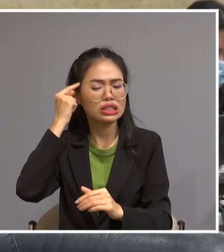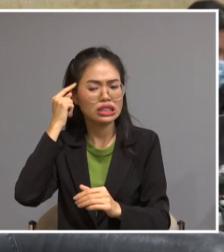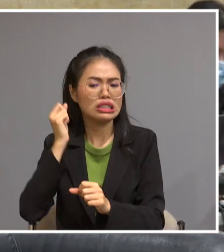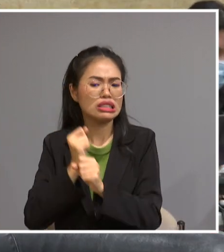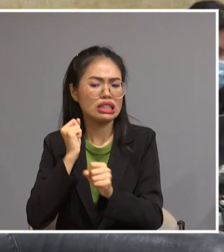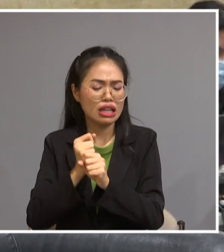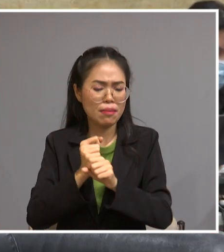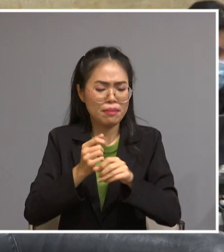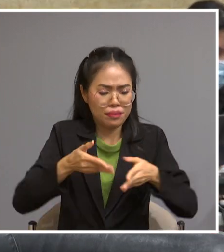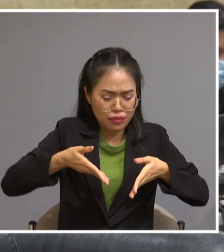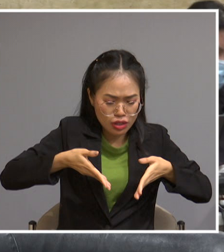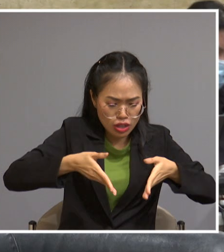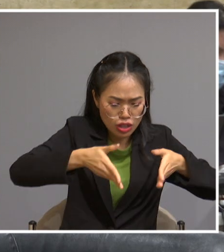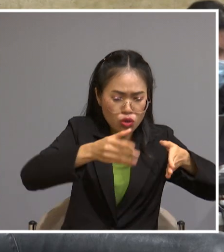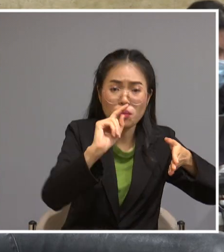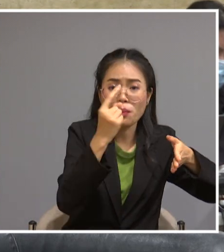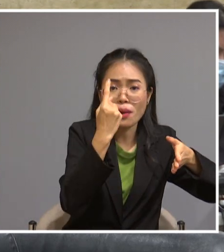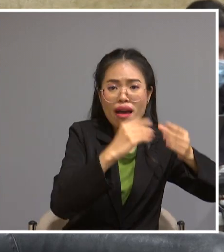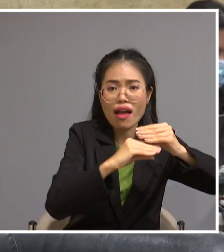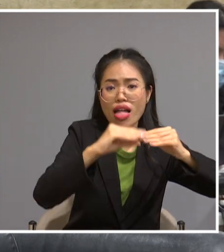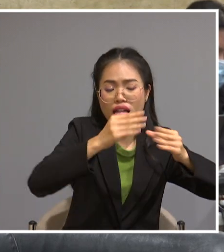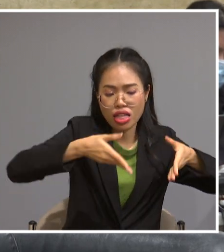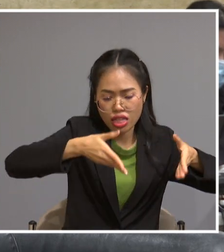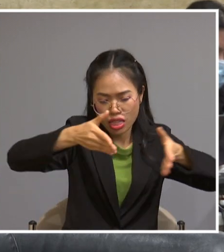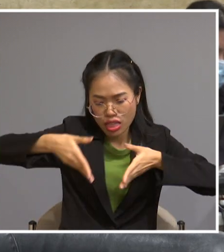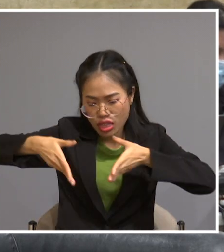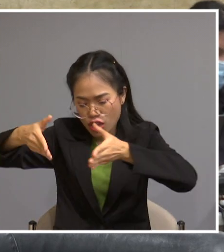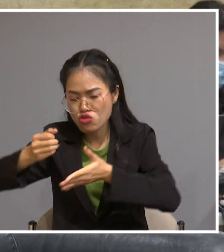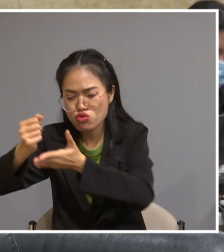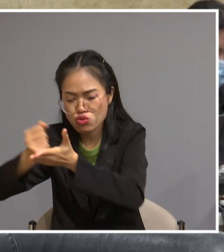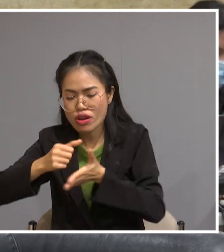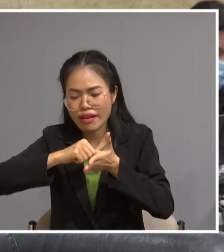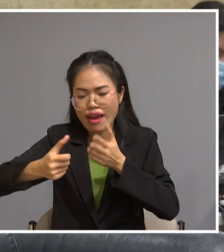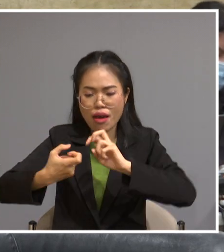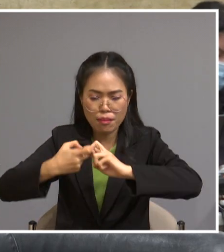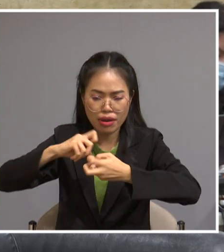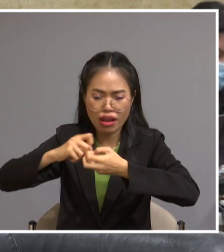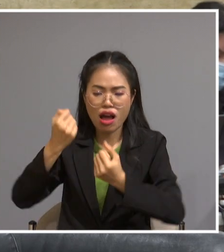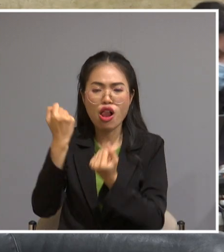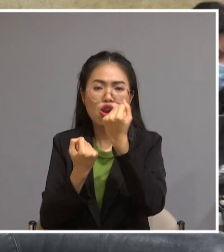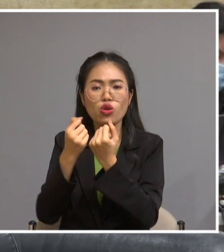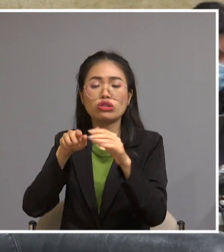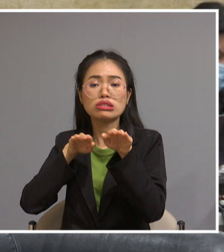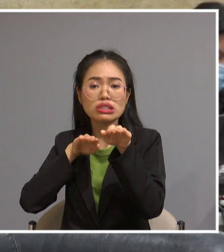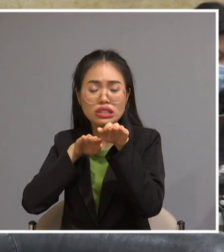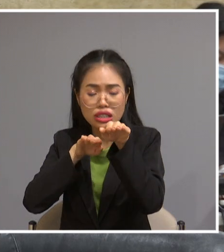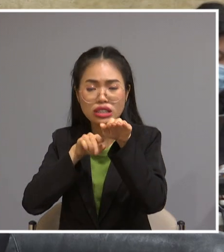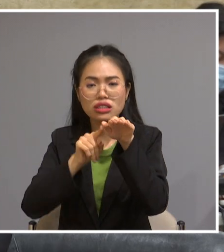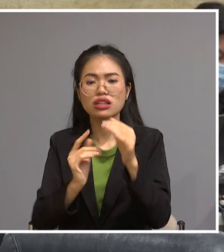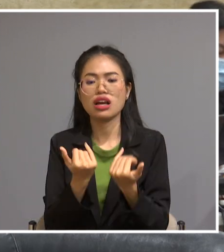างเลองเมืองจอมทองเพื่อแก้ไขปันหาจรจรซึ่งทางเลื่องเมืองดังเต่า